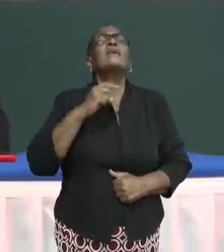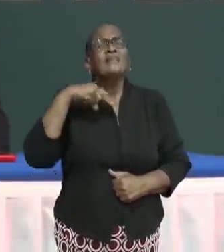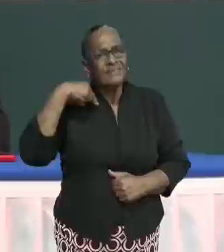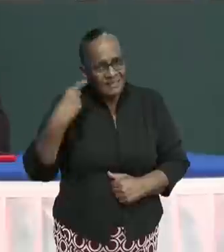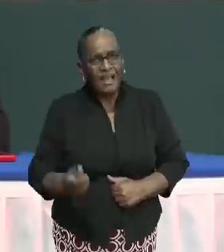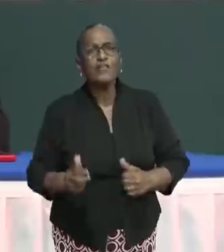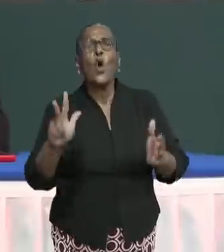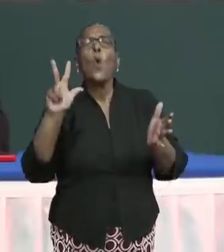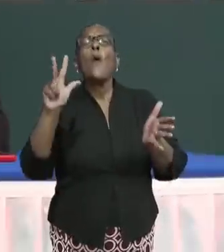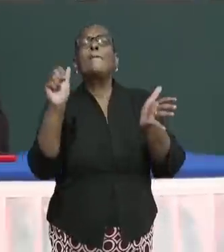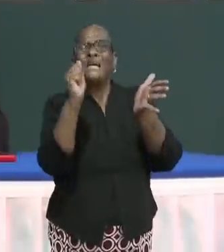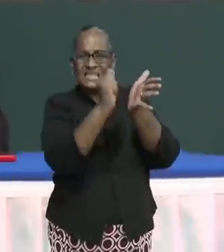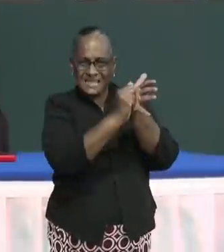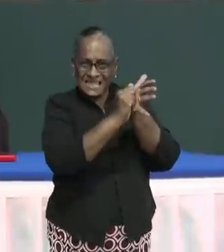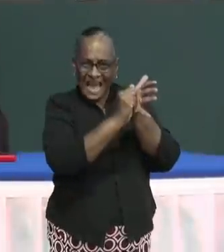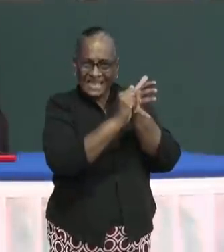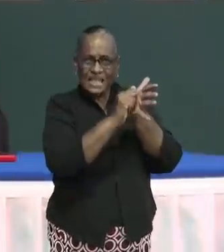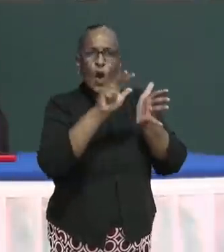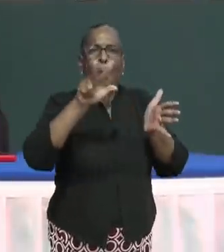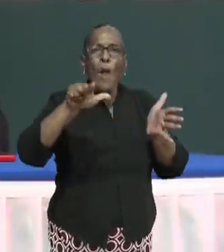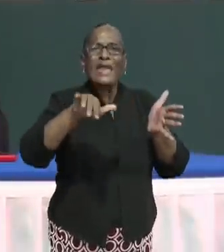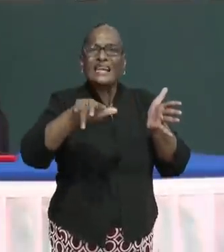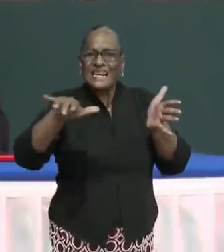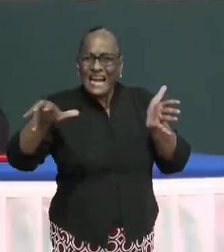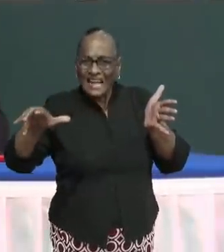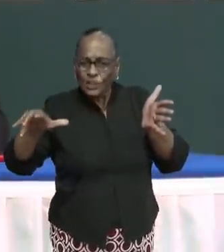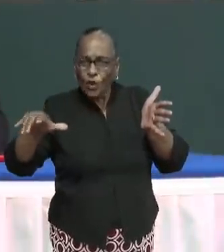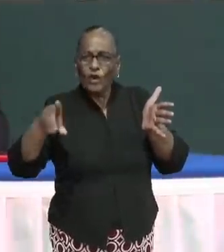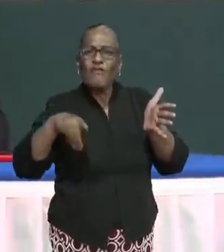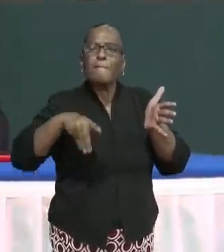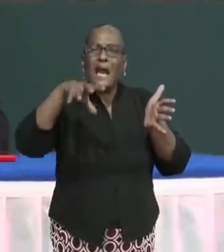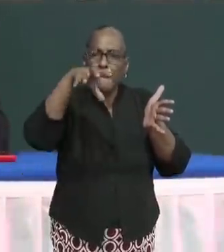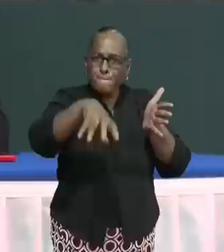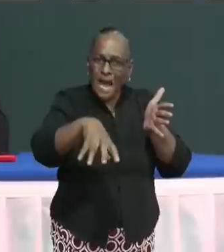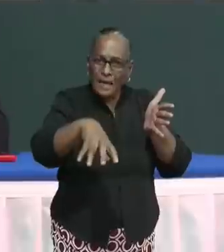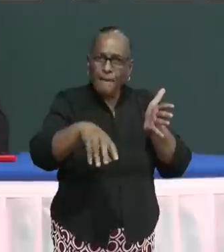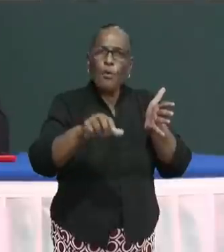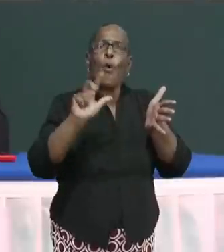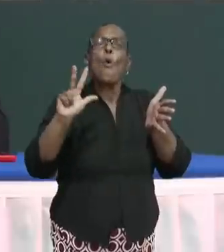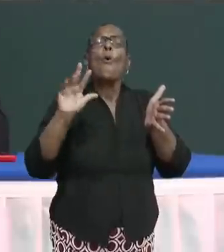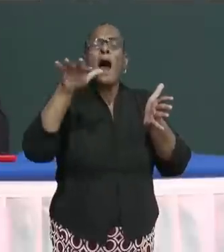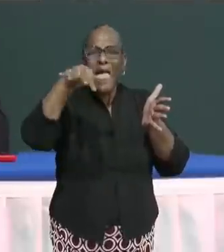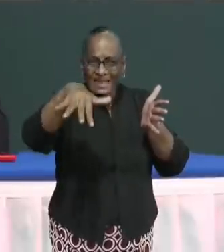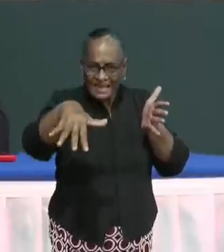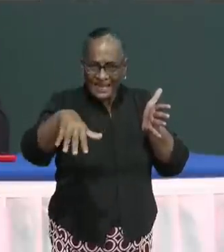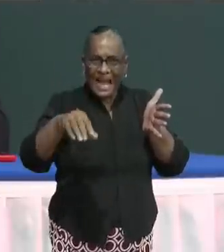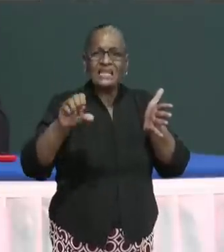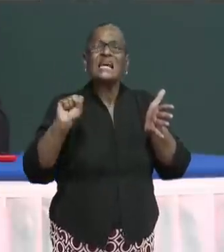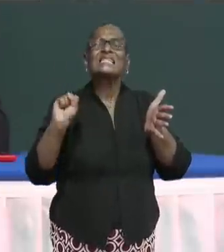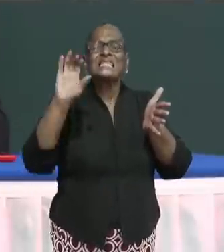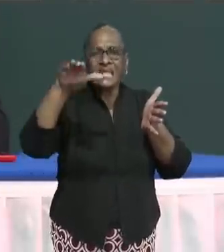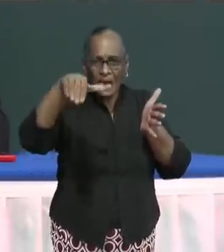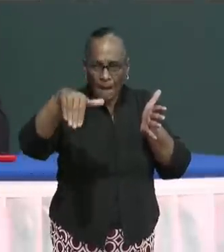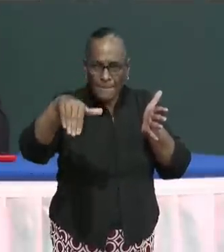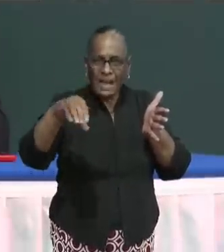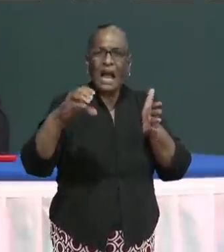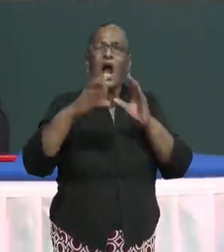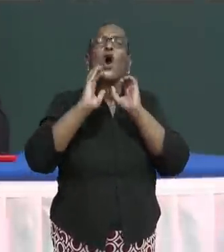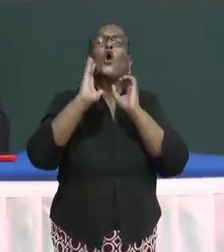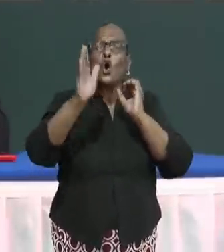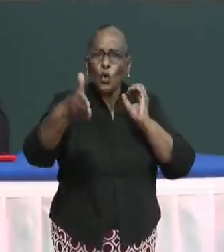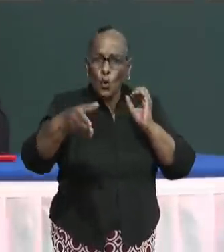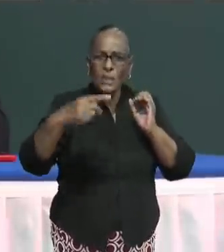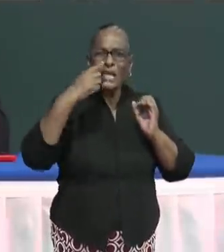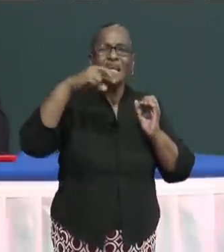publiceren ala de wei kantoren van para Maribou, Wanika, Saramaka, Koroni,